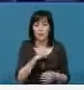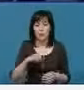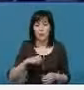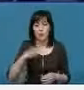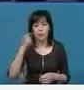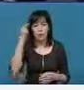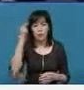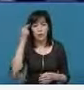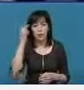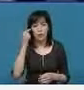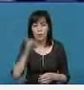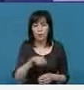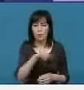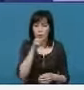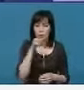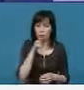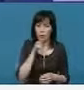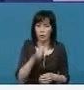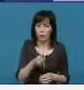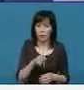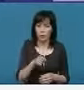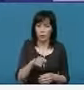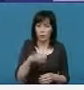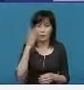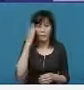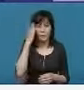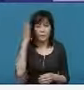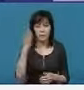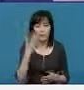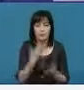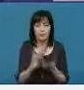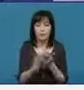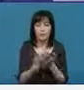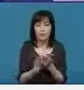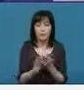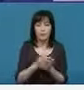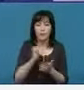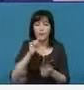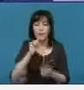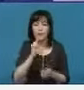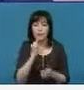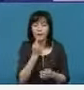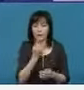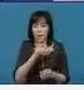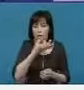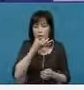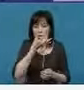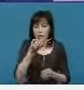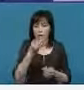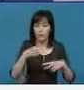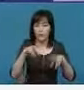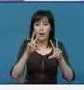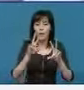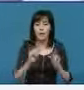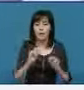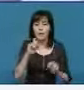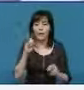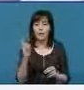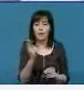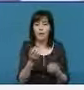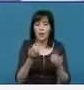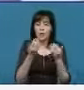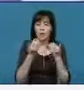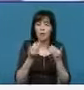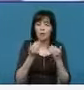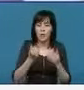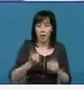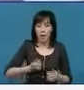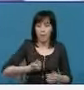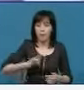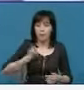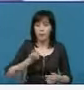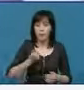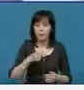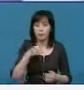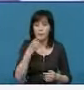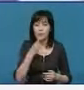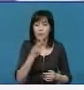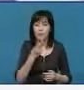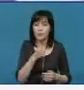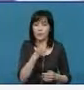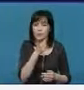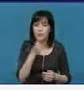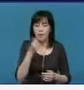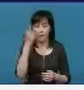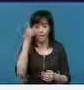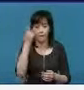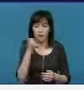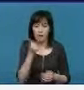көкейлерінде жүрген сұрақтарын қойып, білмегенін сұрап жатты. Қиында жауапты мамандық иегерлерінің осынша абырой беделге жетулерінің сырын